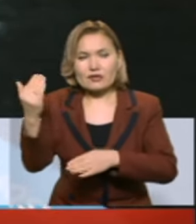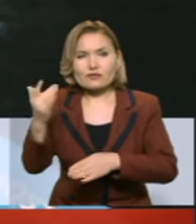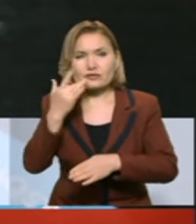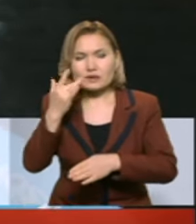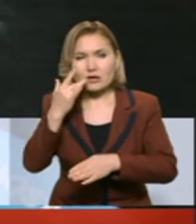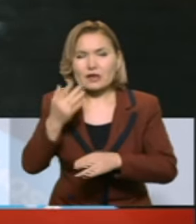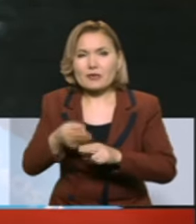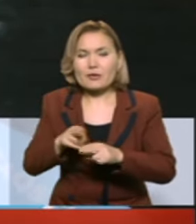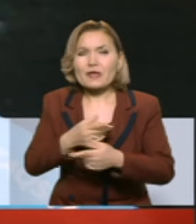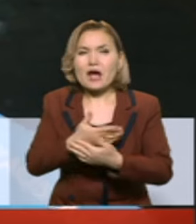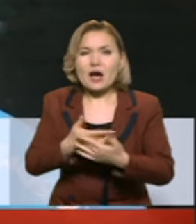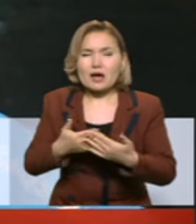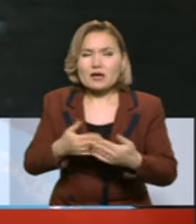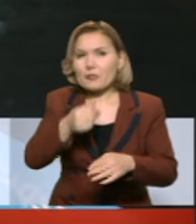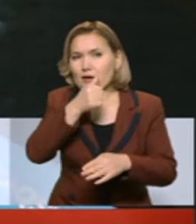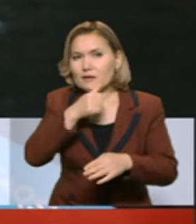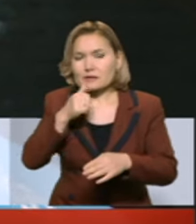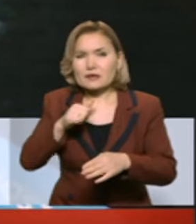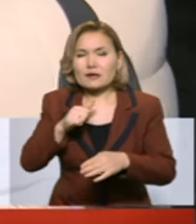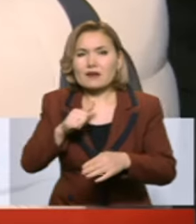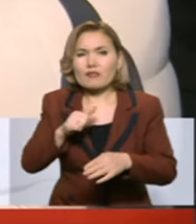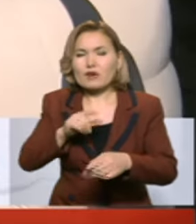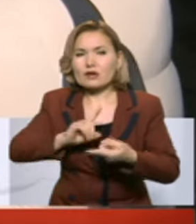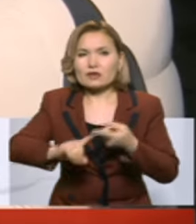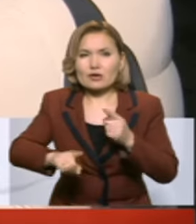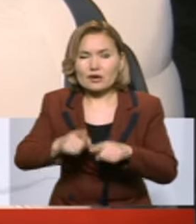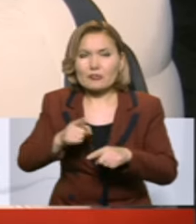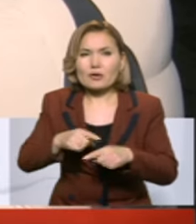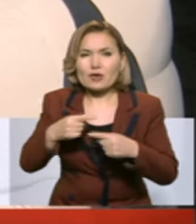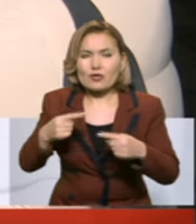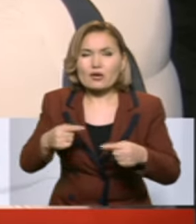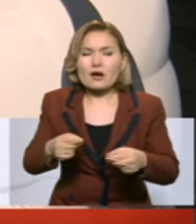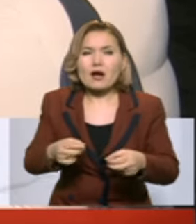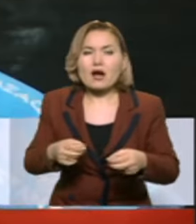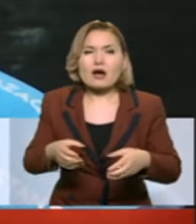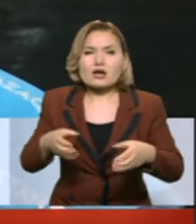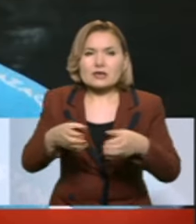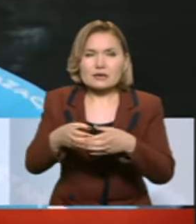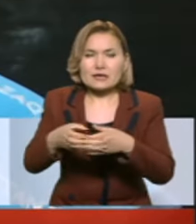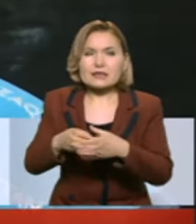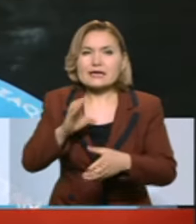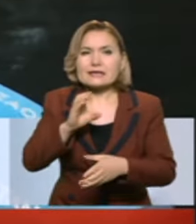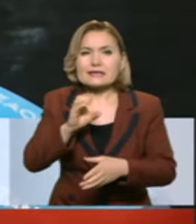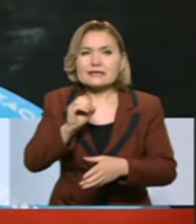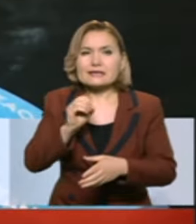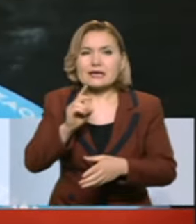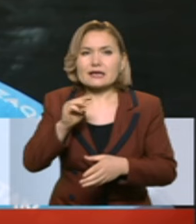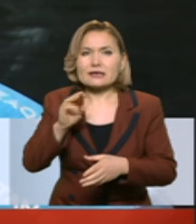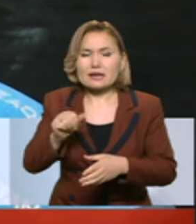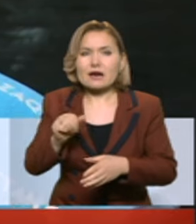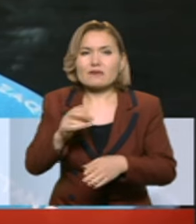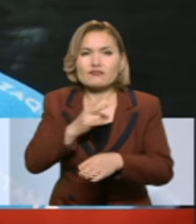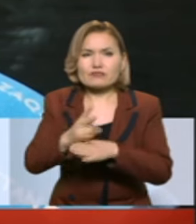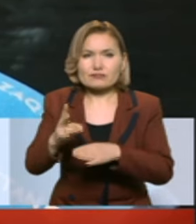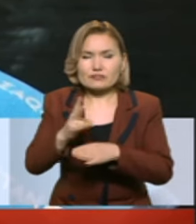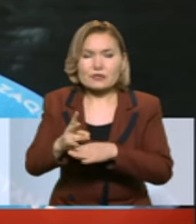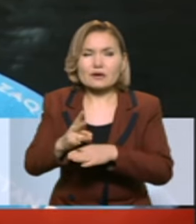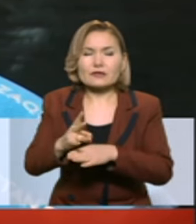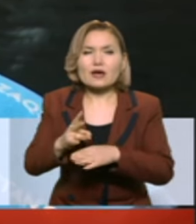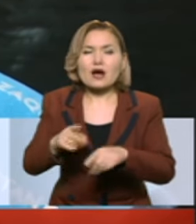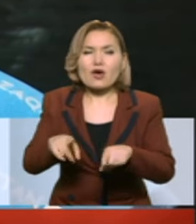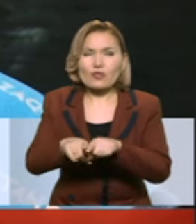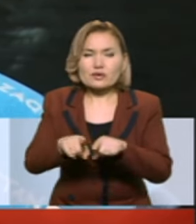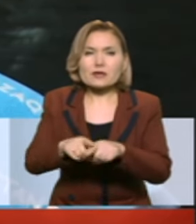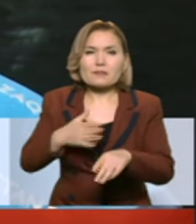өздерінің жымысқы ойларын іске асырып жүрген ағымдар көп. Дін атын жамылып жүрген секталарға тыйым салу үшін жалпы осы